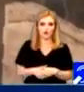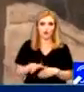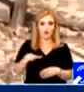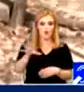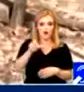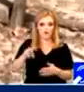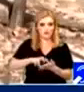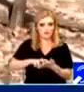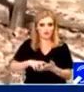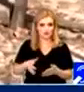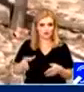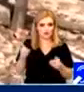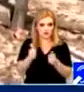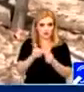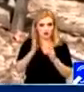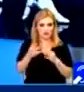din apropierea caselor.